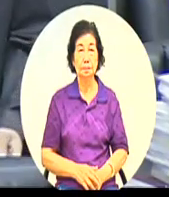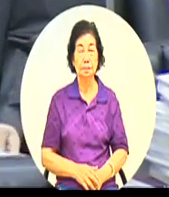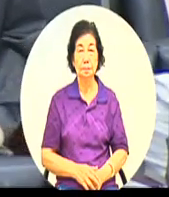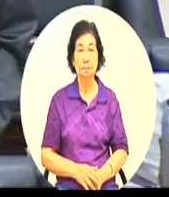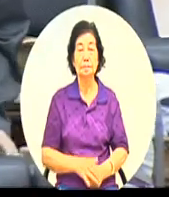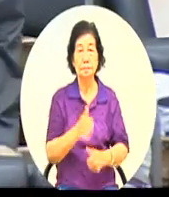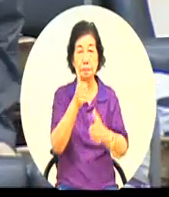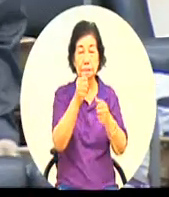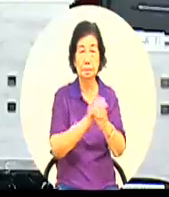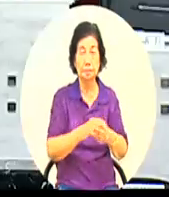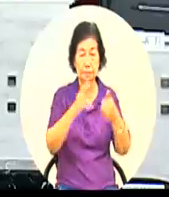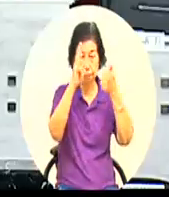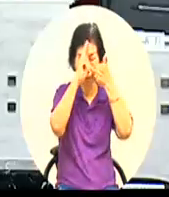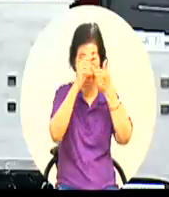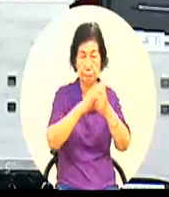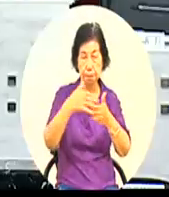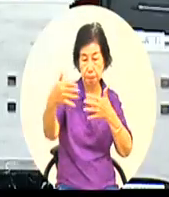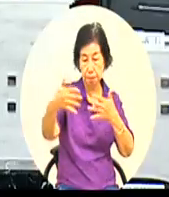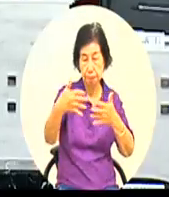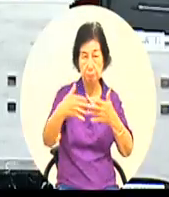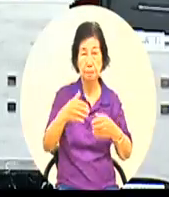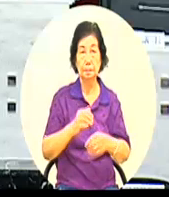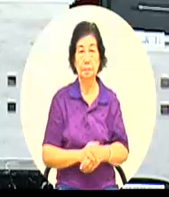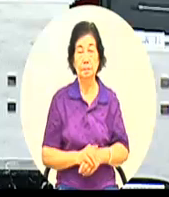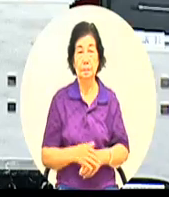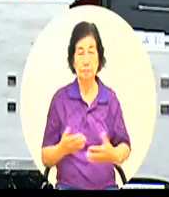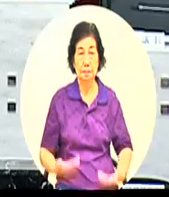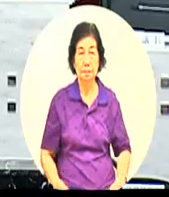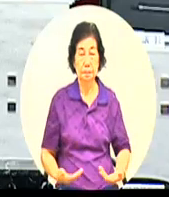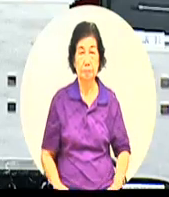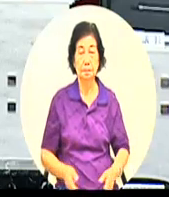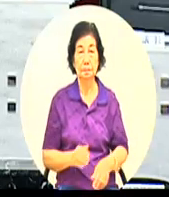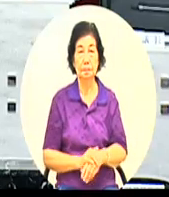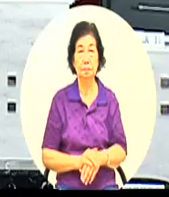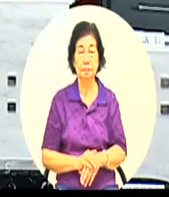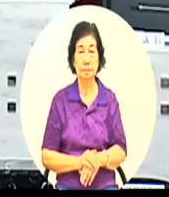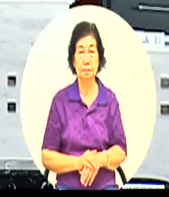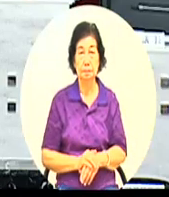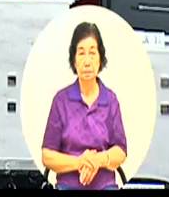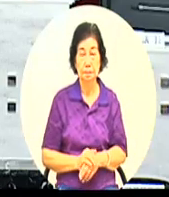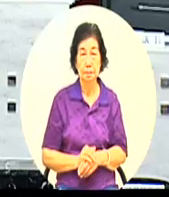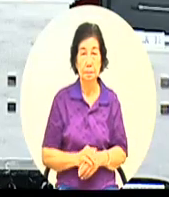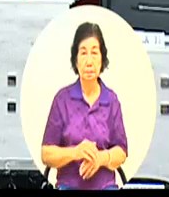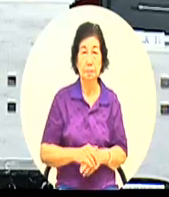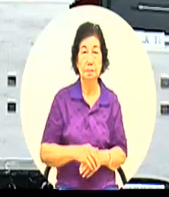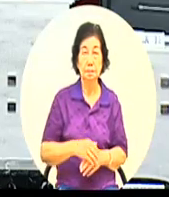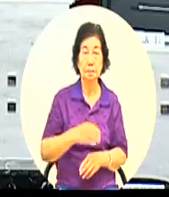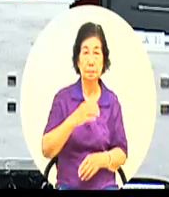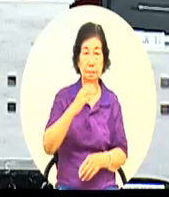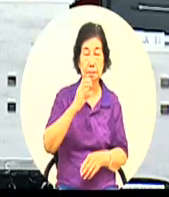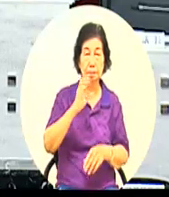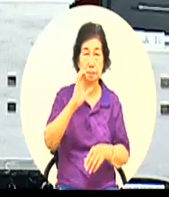谢谢许议员的质询。休息，下一节9:55开会。